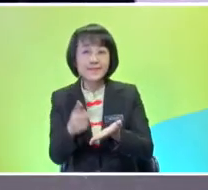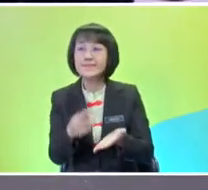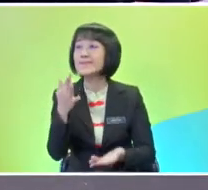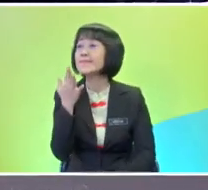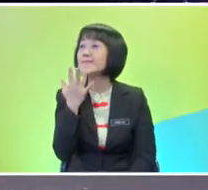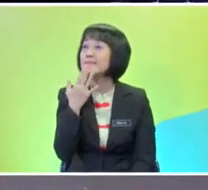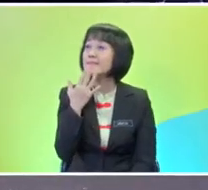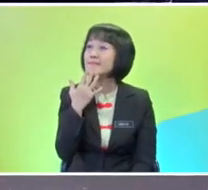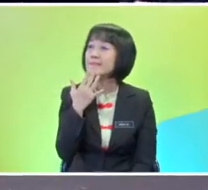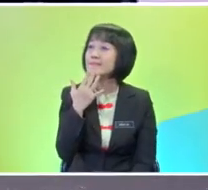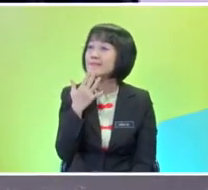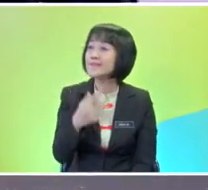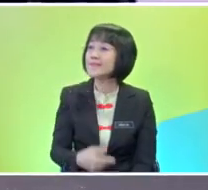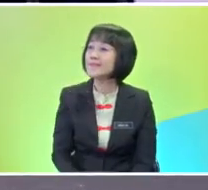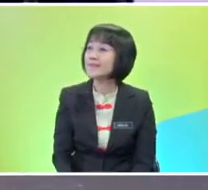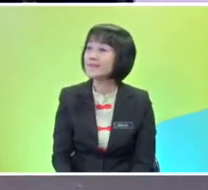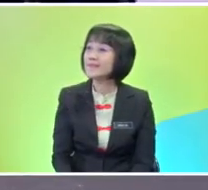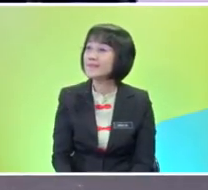di murid-murid